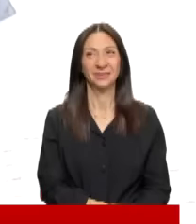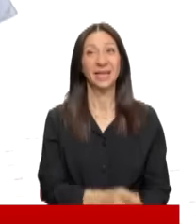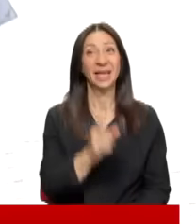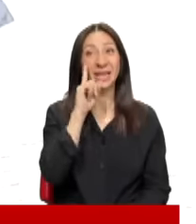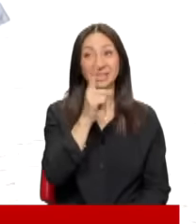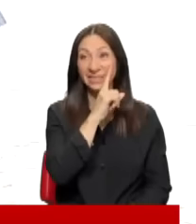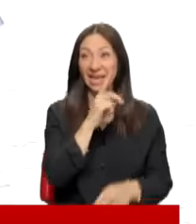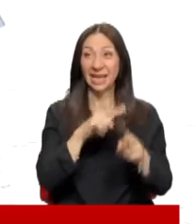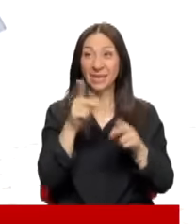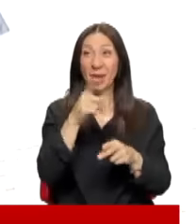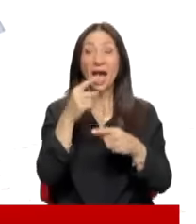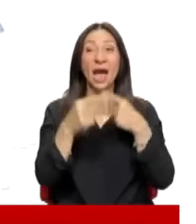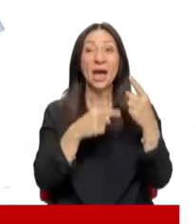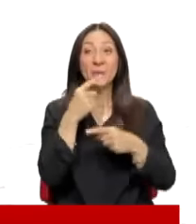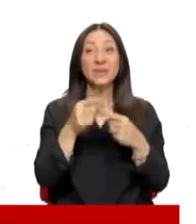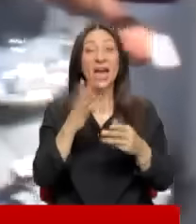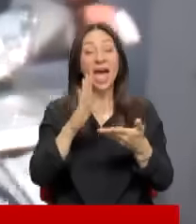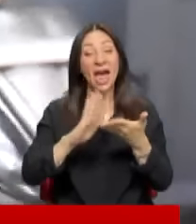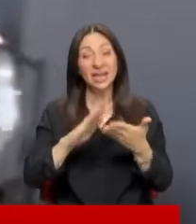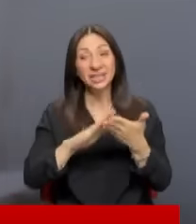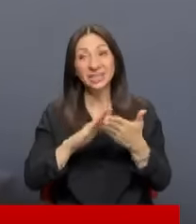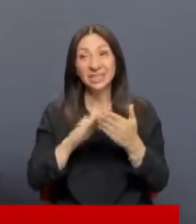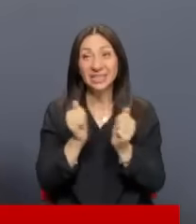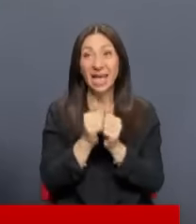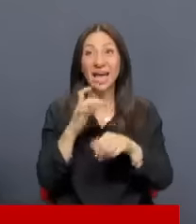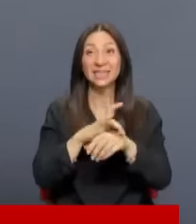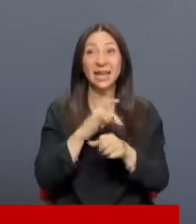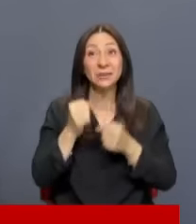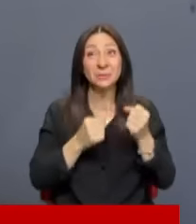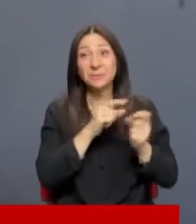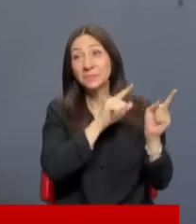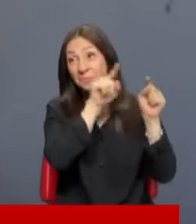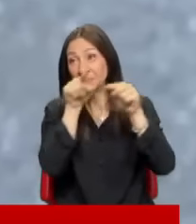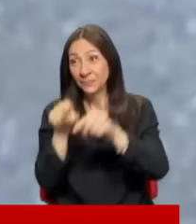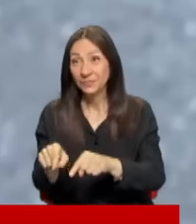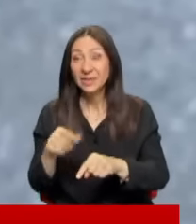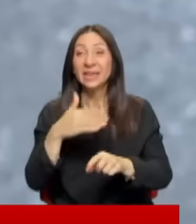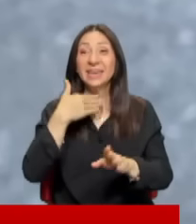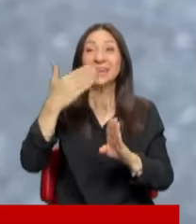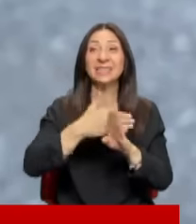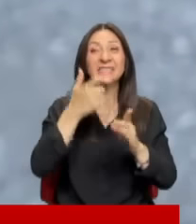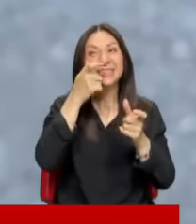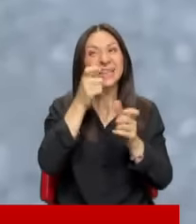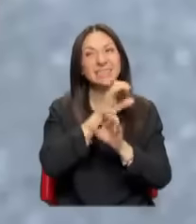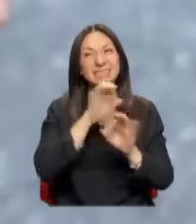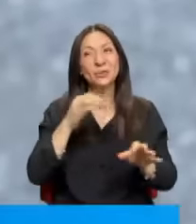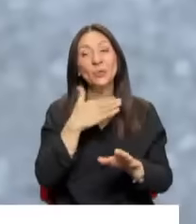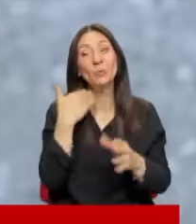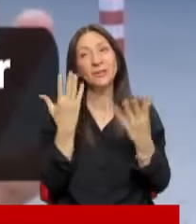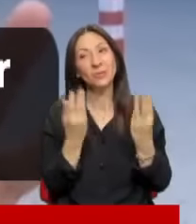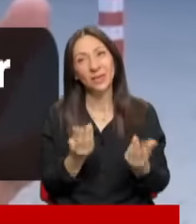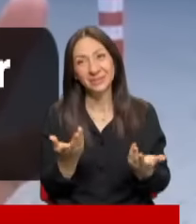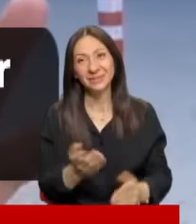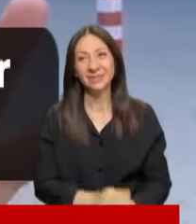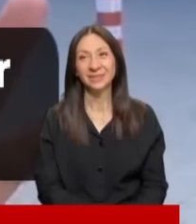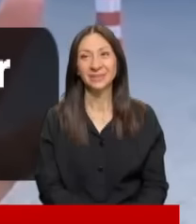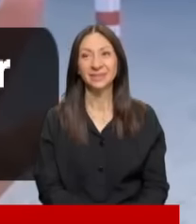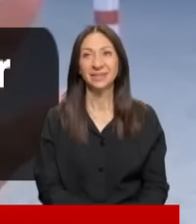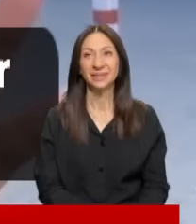Enişte kayın gibi akrabasının ya da arkadaşının yanında hastaneye koşan da vardı. Kasabın dikkatsizliğinin kurbanı olan da.